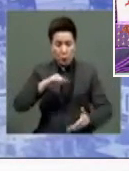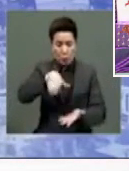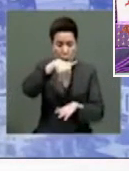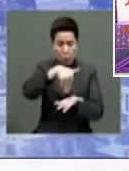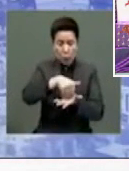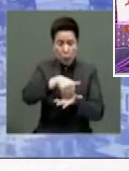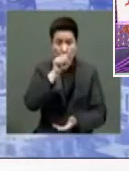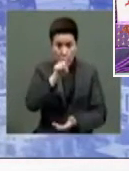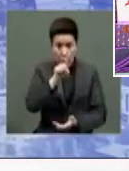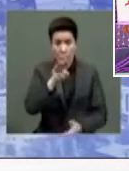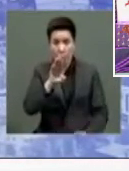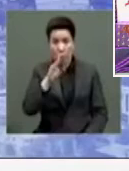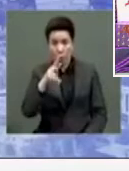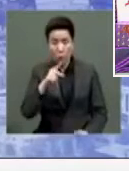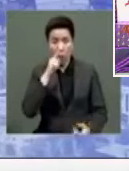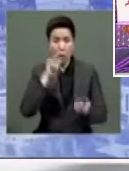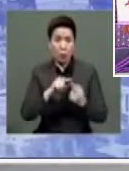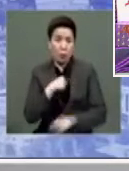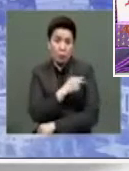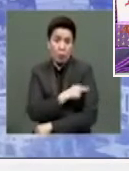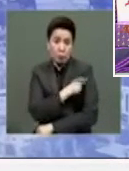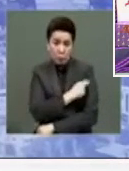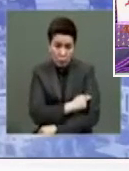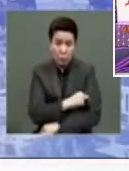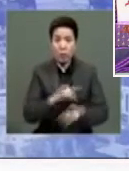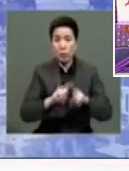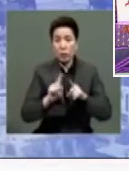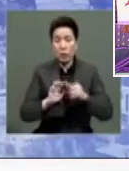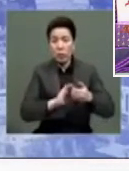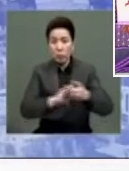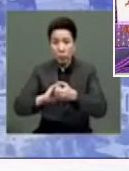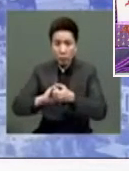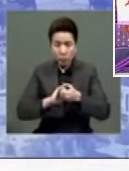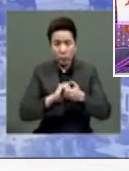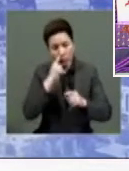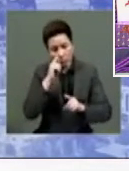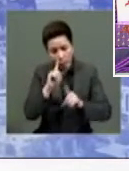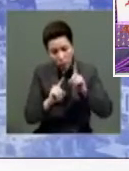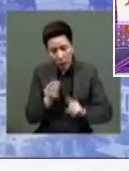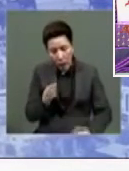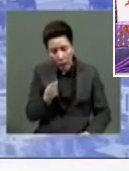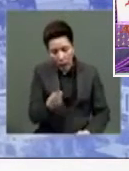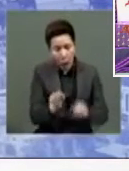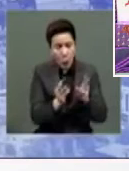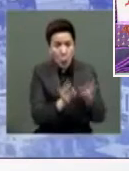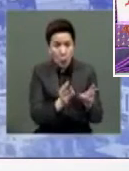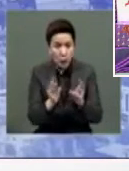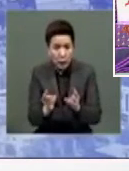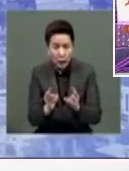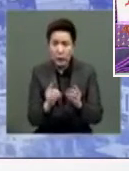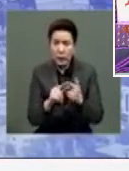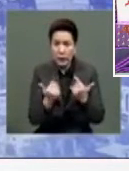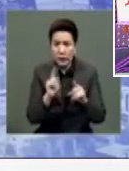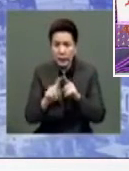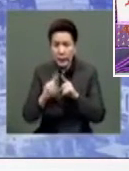ในพื้นที่ตัวเองเนี่ยอ่าที่อยู่ในพื้นที่ควบคุมสูงสุดเนี่ยสมควรปิดได้มเป็นอำนาจผู้ว่าจัดการได้เลยในจังหวัดตัวเองนะ